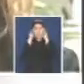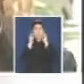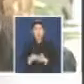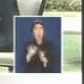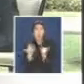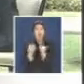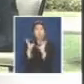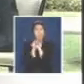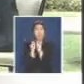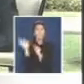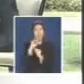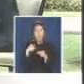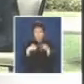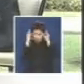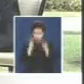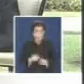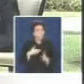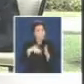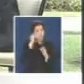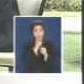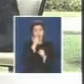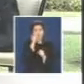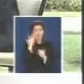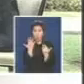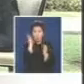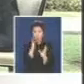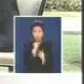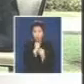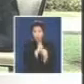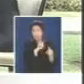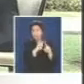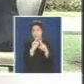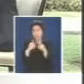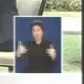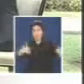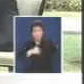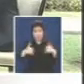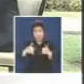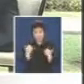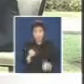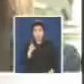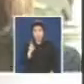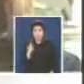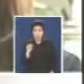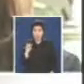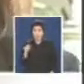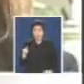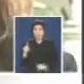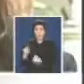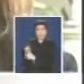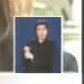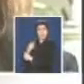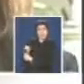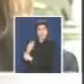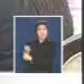ดนี้ก็ต้องรีบตั้งแล้วก็หาผู้ที่จะเข้ามาร่วมในการทำงานค่ะแต ่ ขณะเดียวกันกยน.ก็จะให้คำแนะนำอยู่ในชุดกรรมการนี้